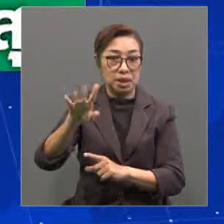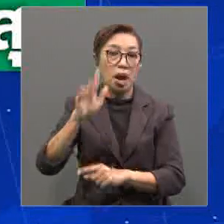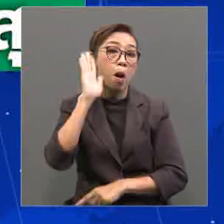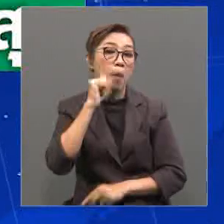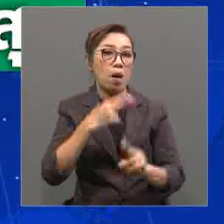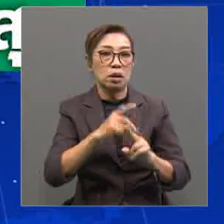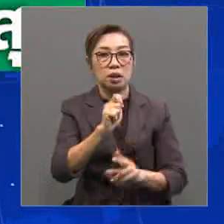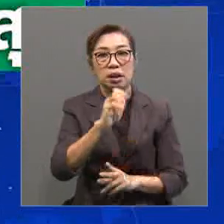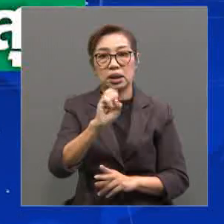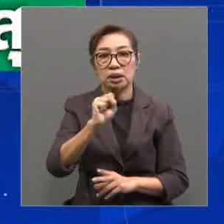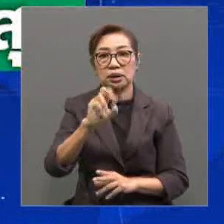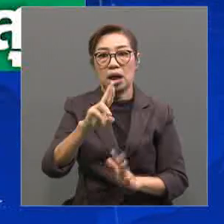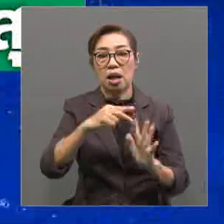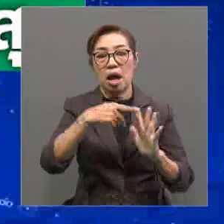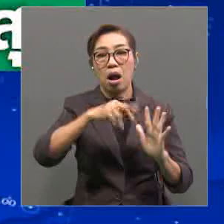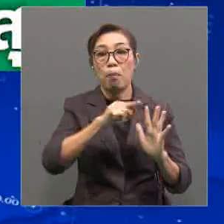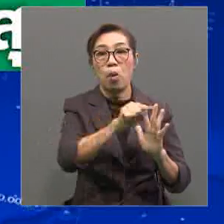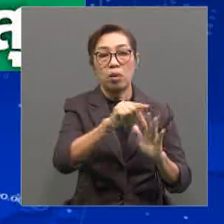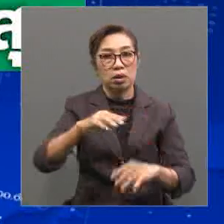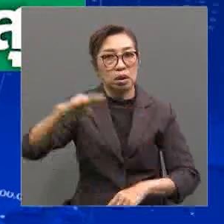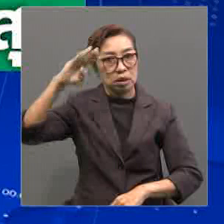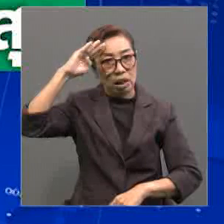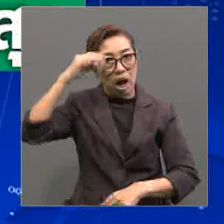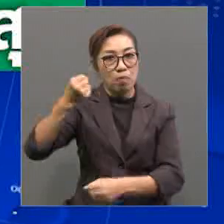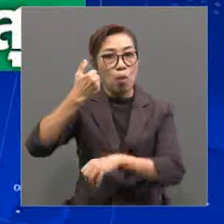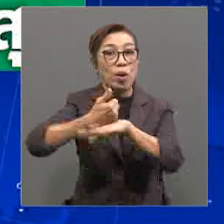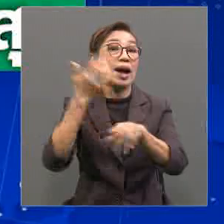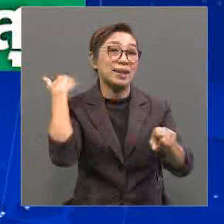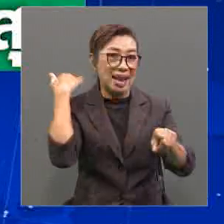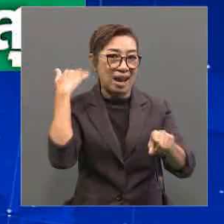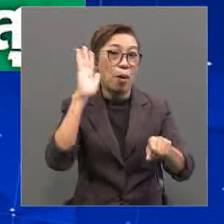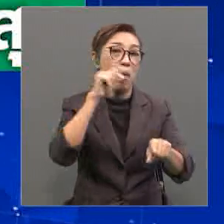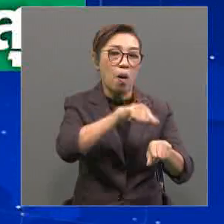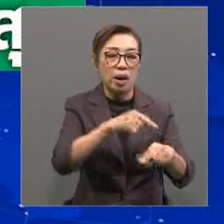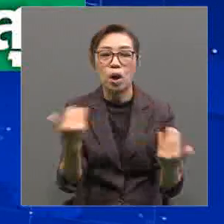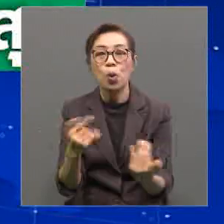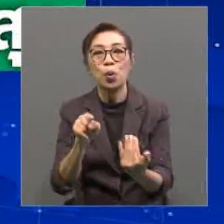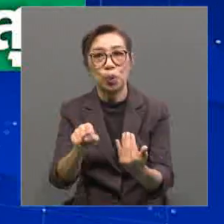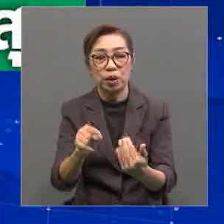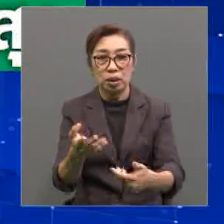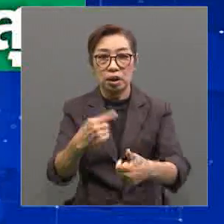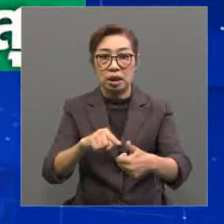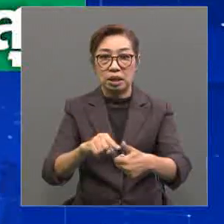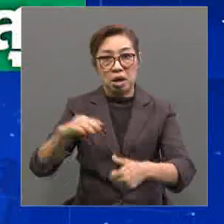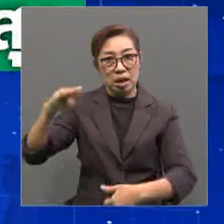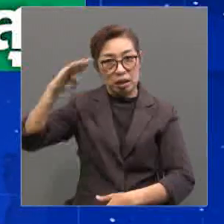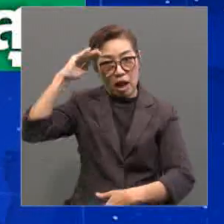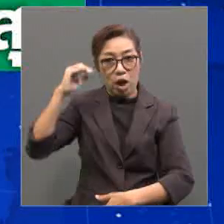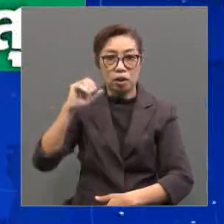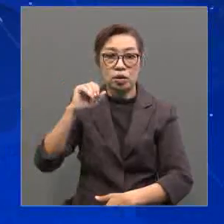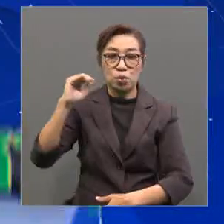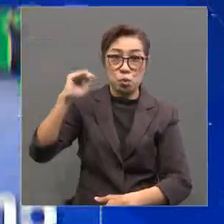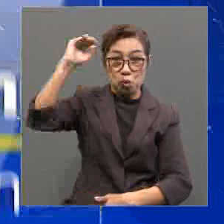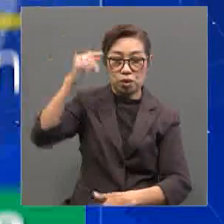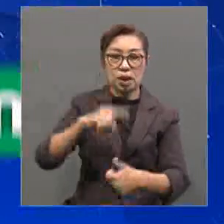เอกอิสระพงษ์หนุนภักดีอดีตผู้บัญชาการทหารบกด้วยค่ะครับสำหรับผู้บัญชาการทหารบกคนใหม่กับได้แก่พล